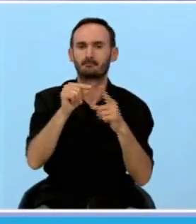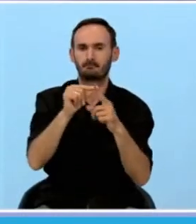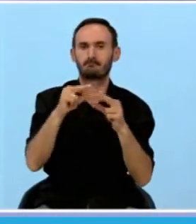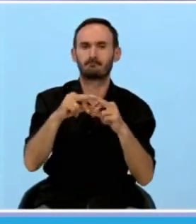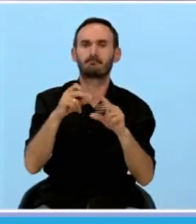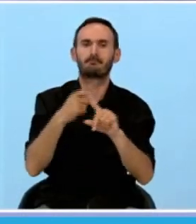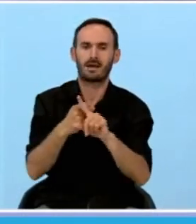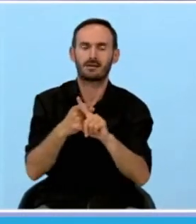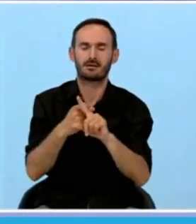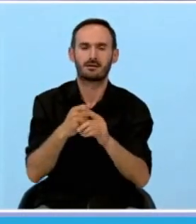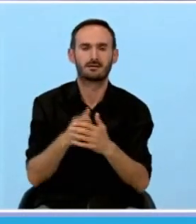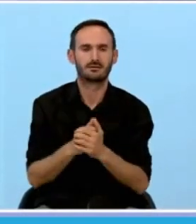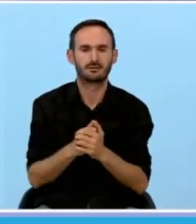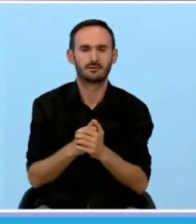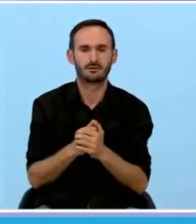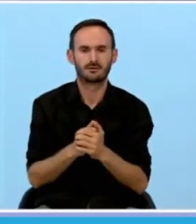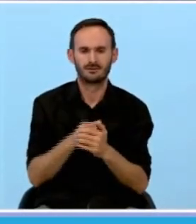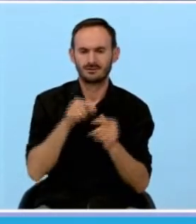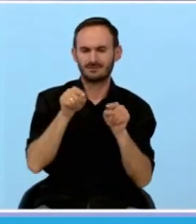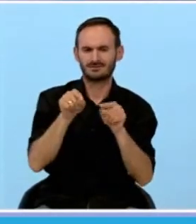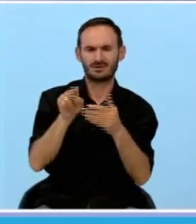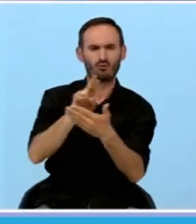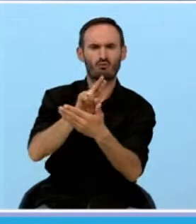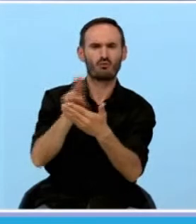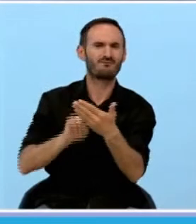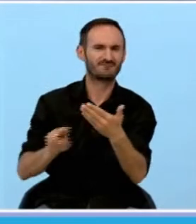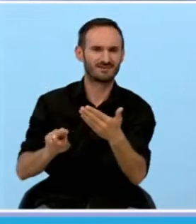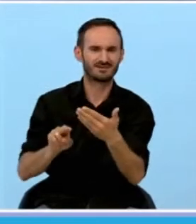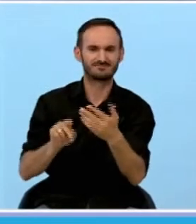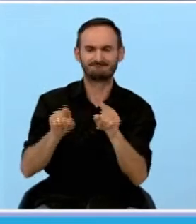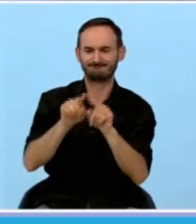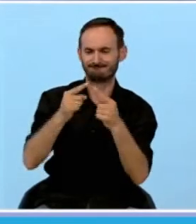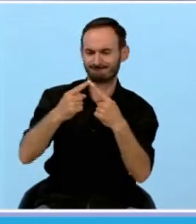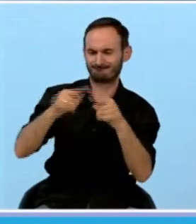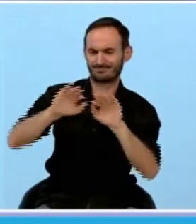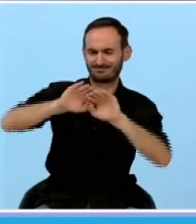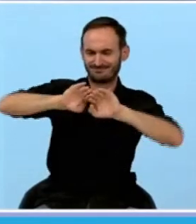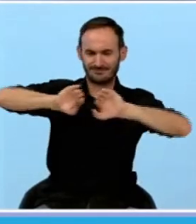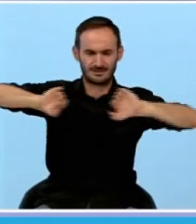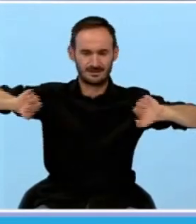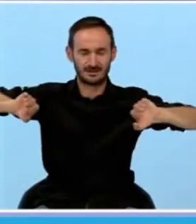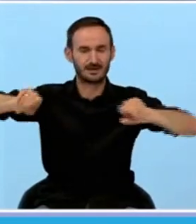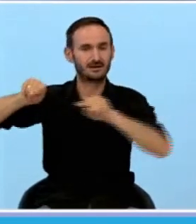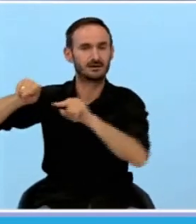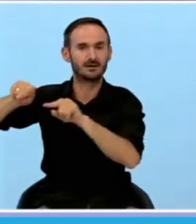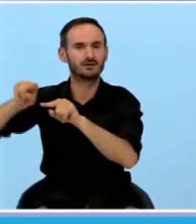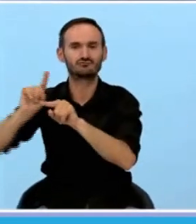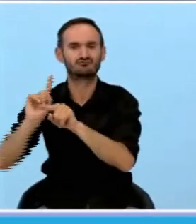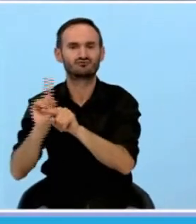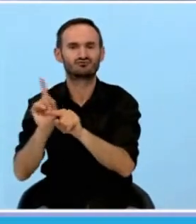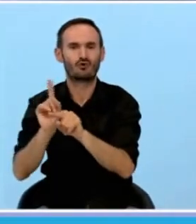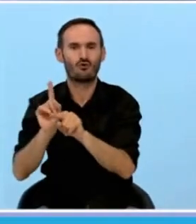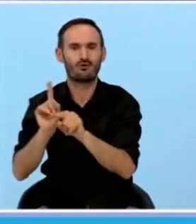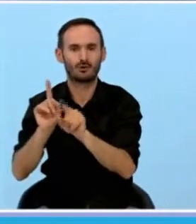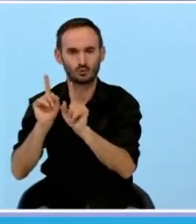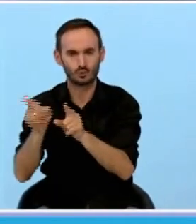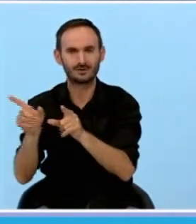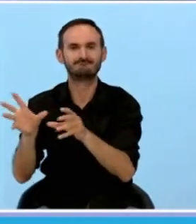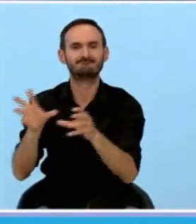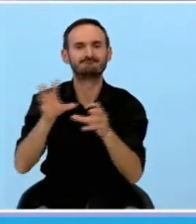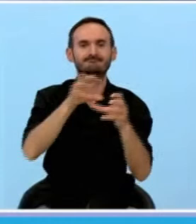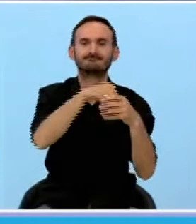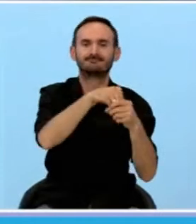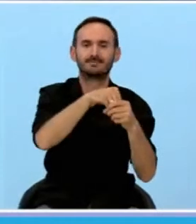tjetër, konventa nuk duhet me pa çkputun si të vetme, sepse konventa përmban dhe është në frymën e krejt